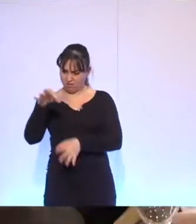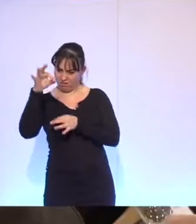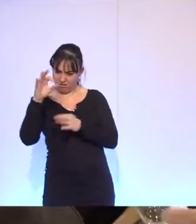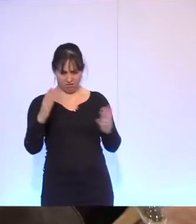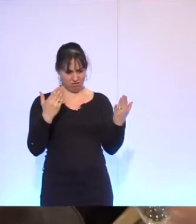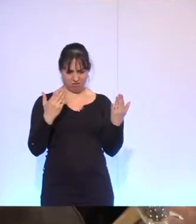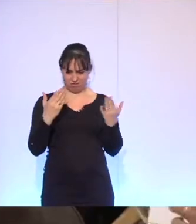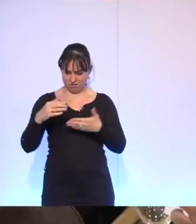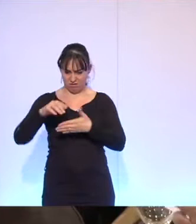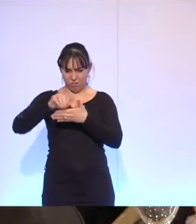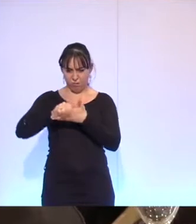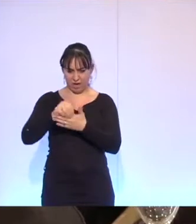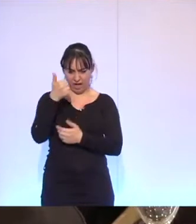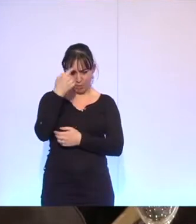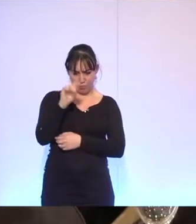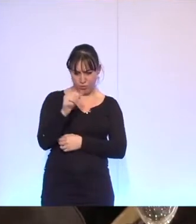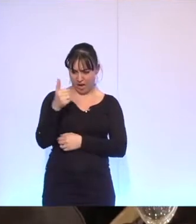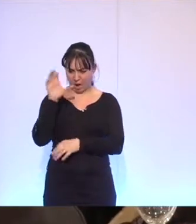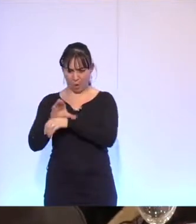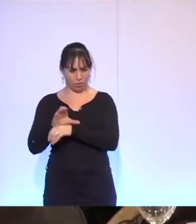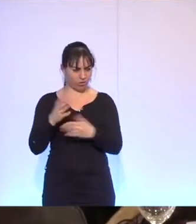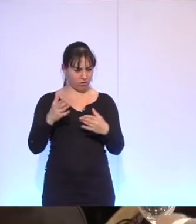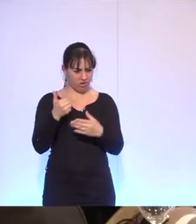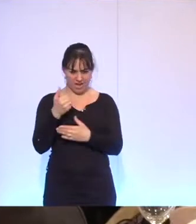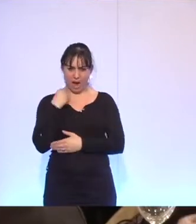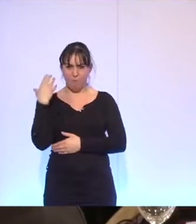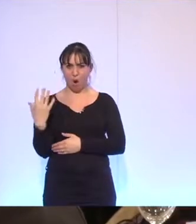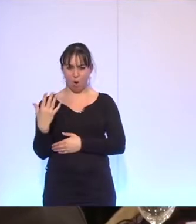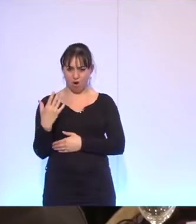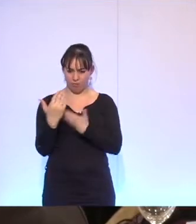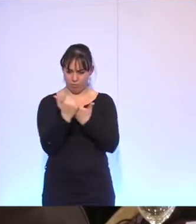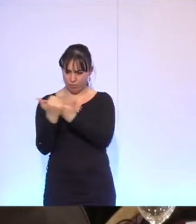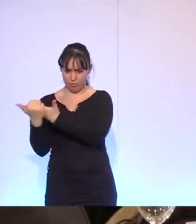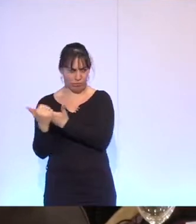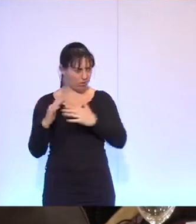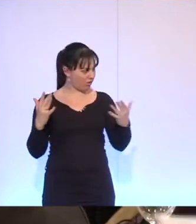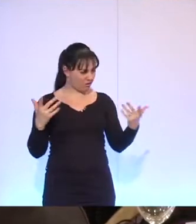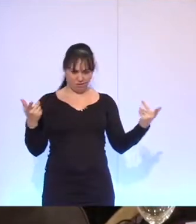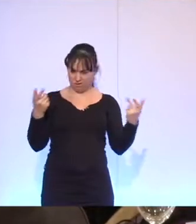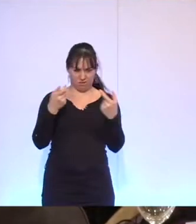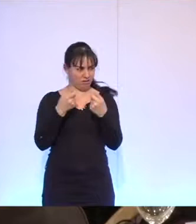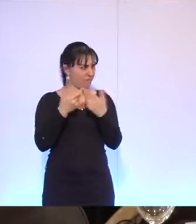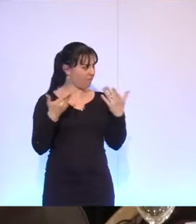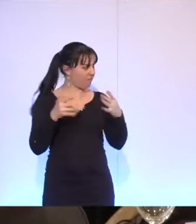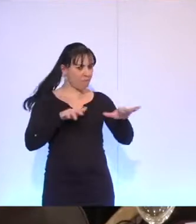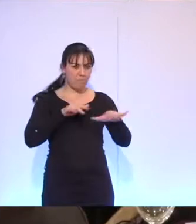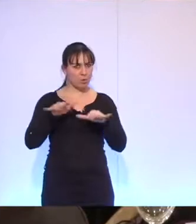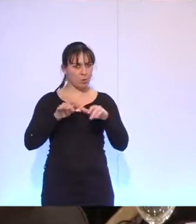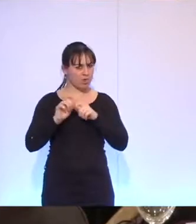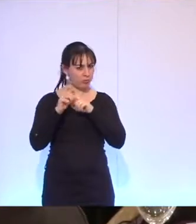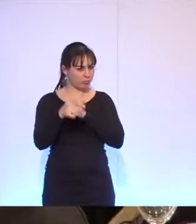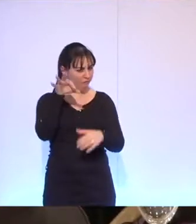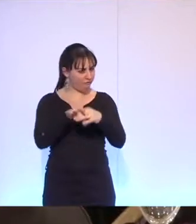deux bulletins, un pour et un contre. Et un blanc. Quelle est, finalement, la modalité exacte de